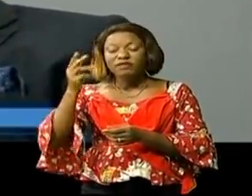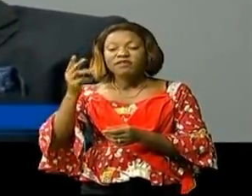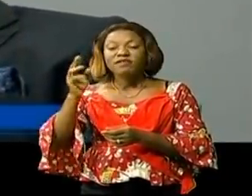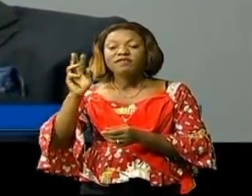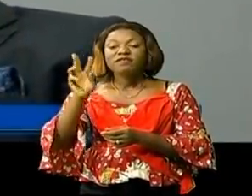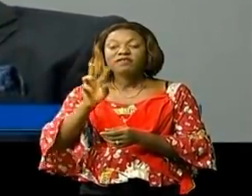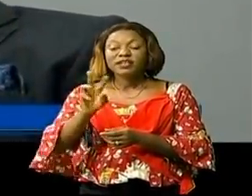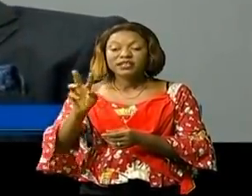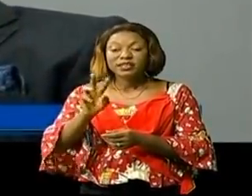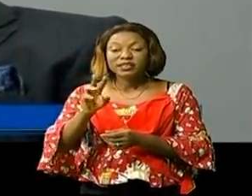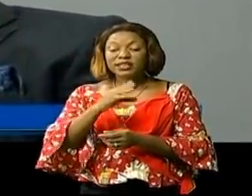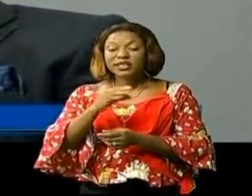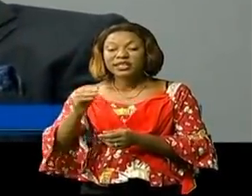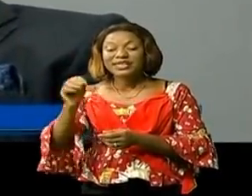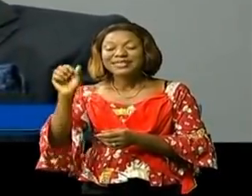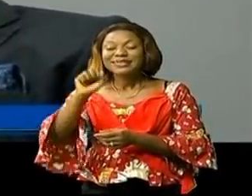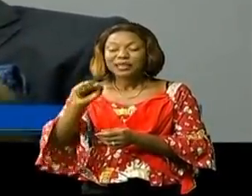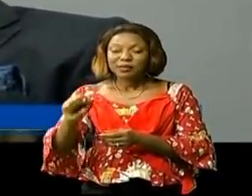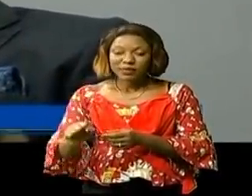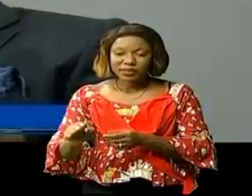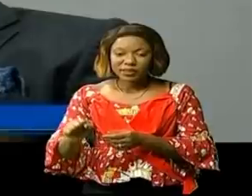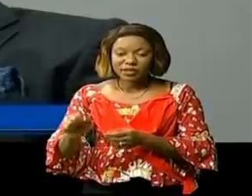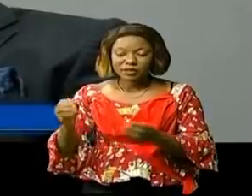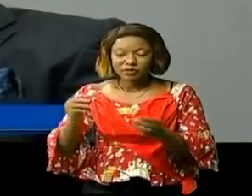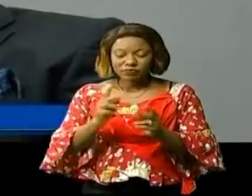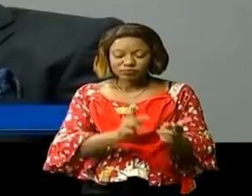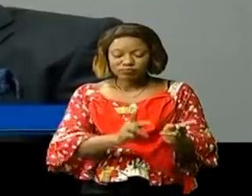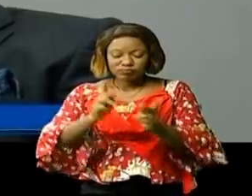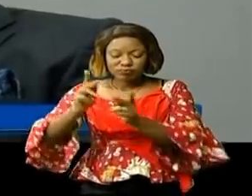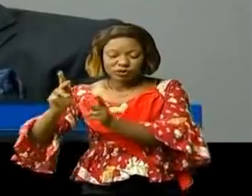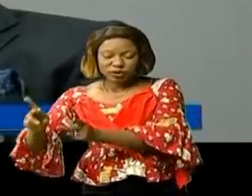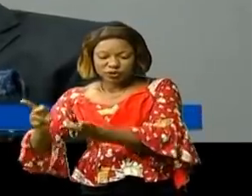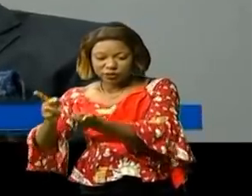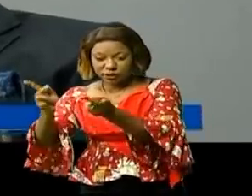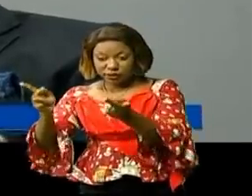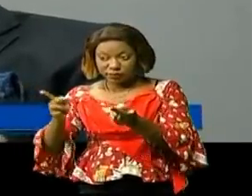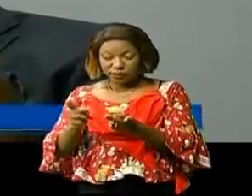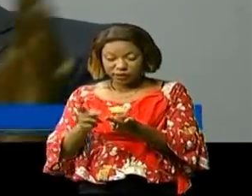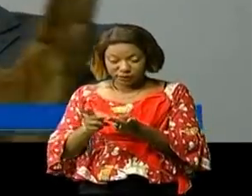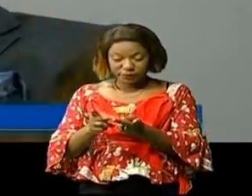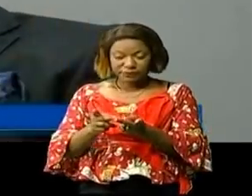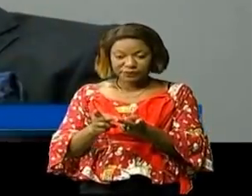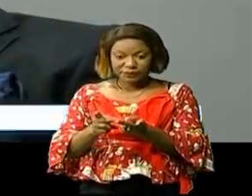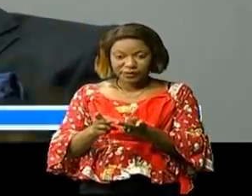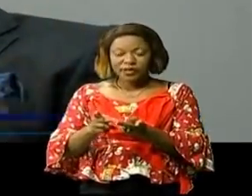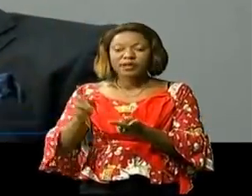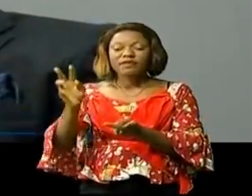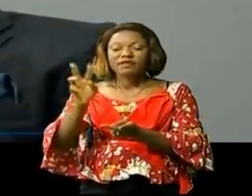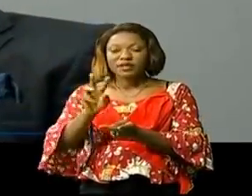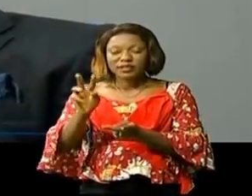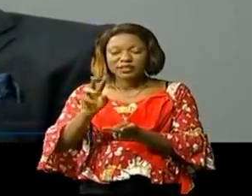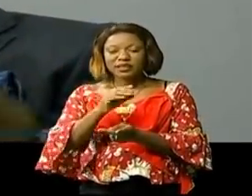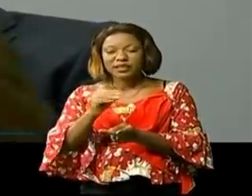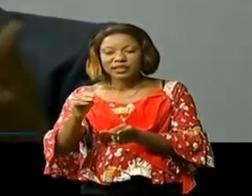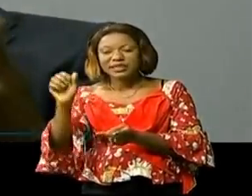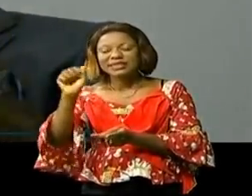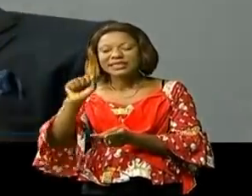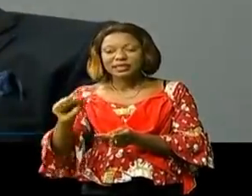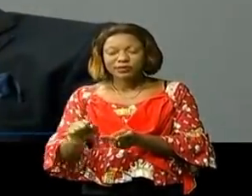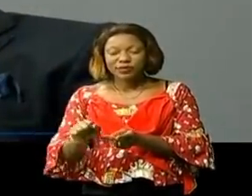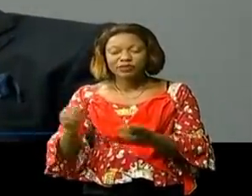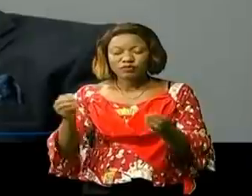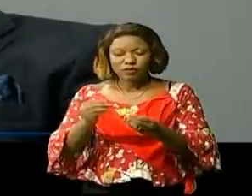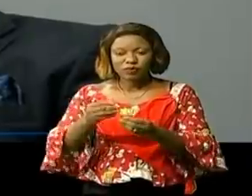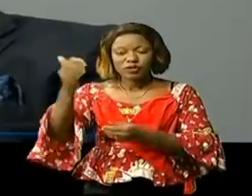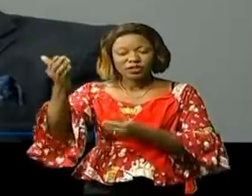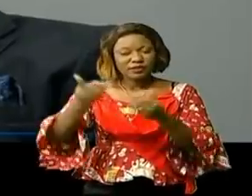et samedi. Donc, on a délocalisé, ce n'est plus à Chaubeuse, mais c'est à Pullman, vendredi et samedi. Et j'invite tous